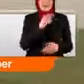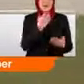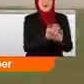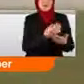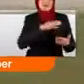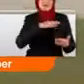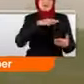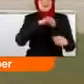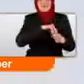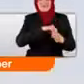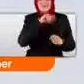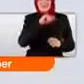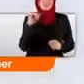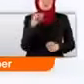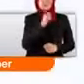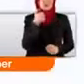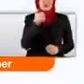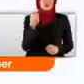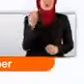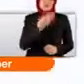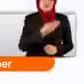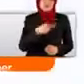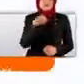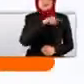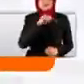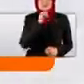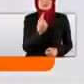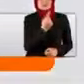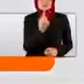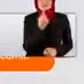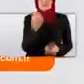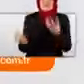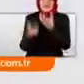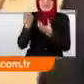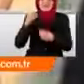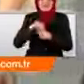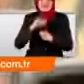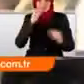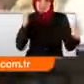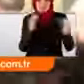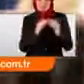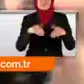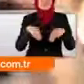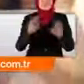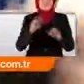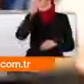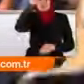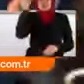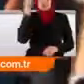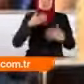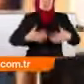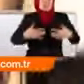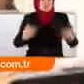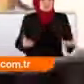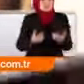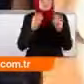bulunuyor Ancak bu uçakların hiçbiri yangın için yeterli verimliliği ve donanıma sahip değil Türkiye'nin ciğerleri yanarken